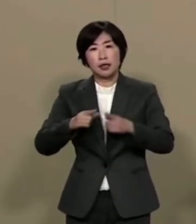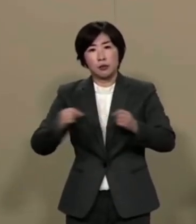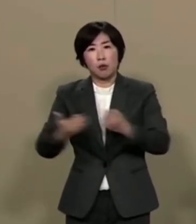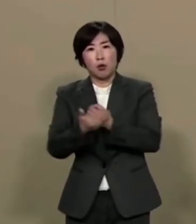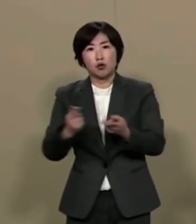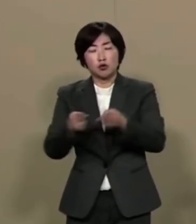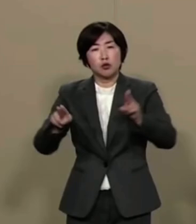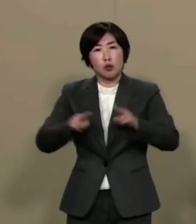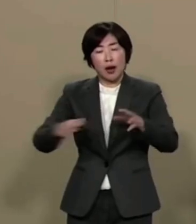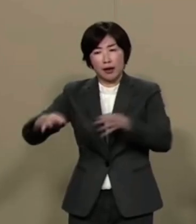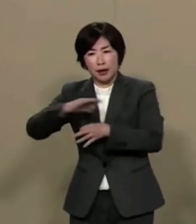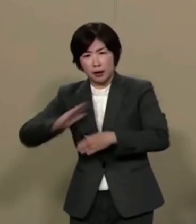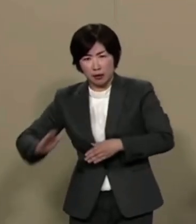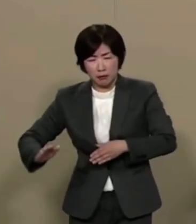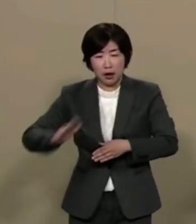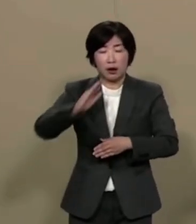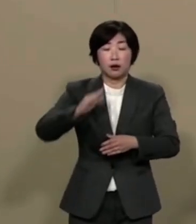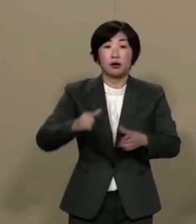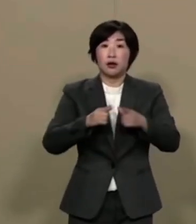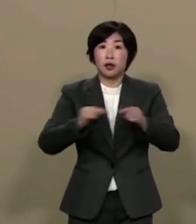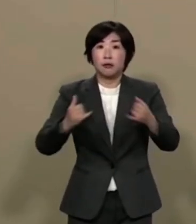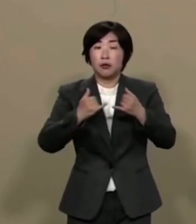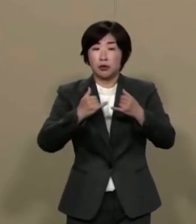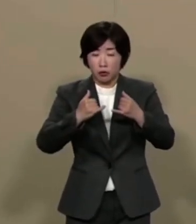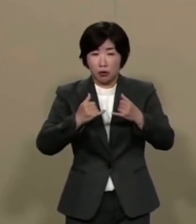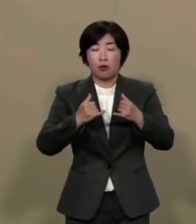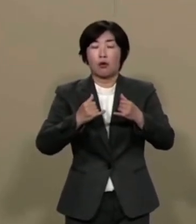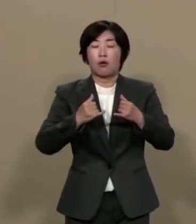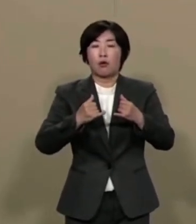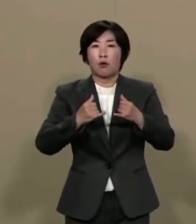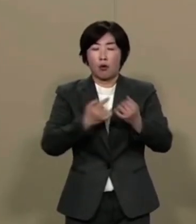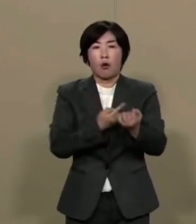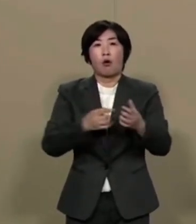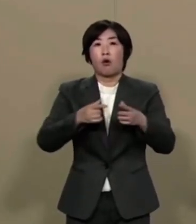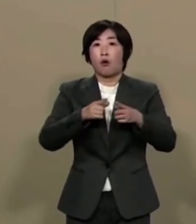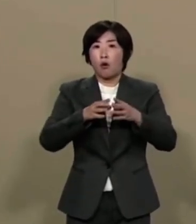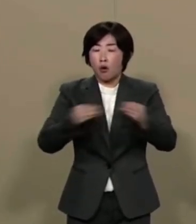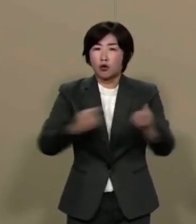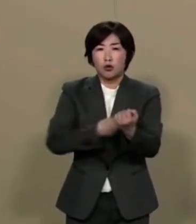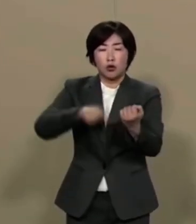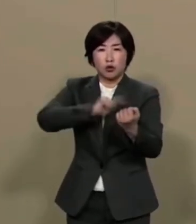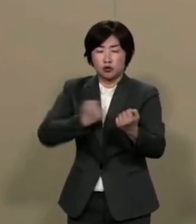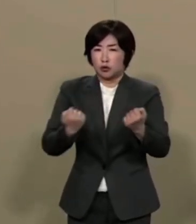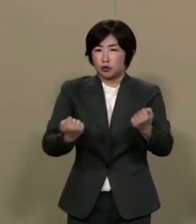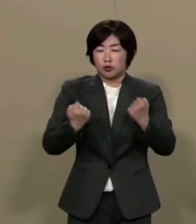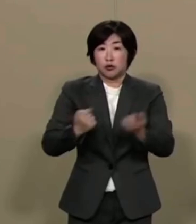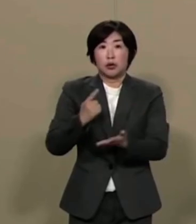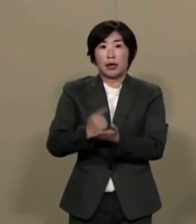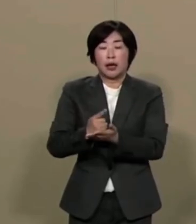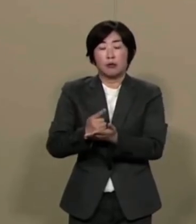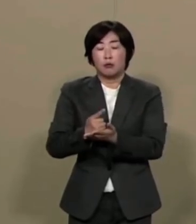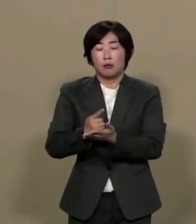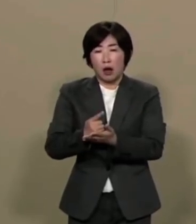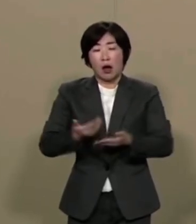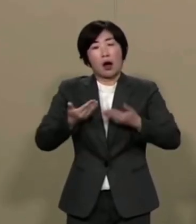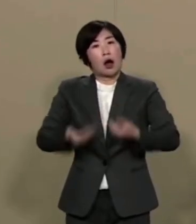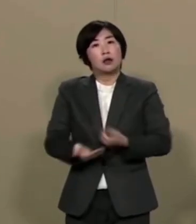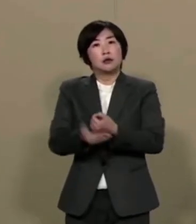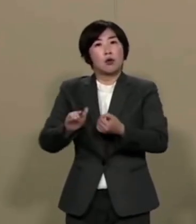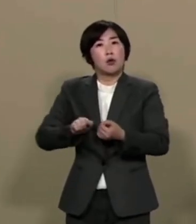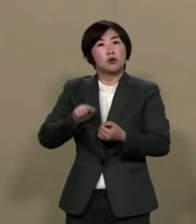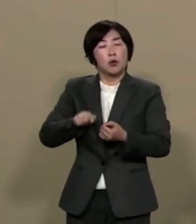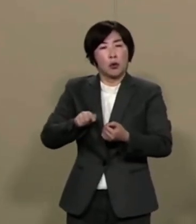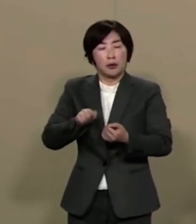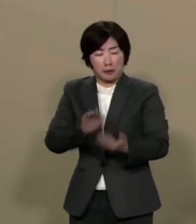経済を大きくして日本人の日本の国力を大きくし日本人そのものを強くするだけではなくえ安全保障に